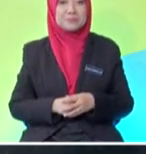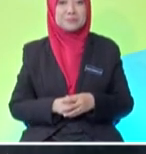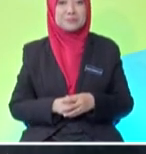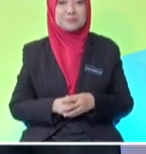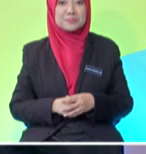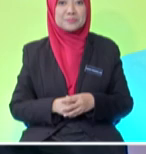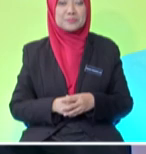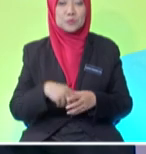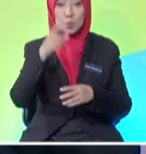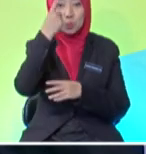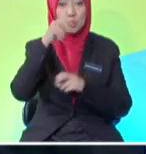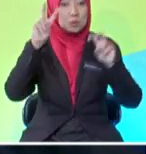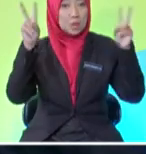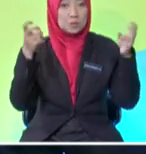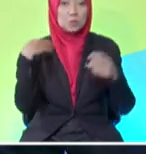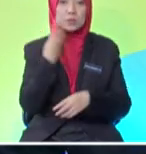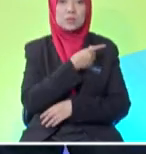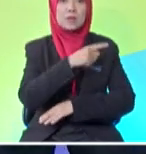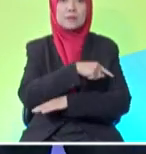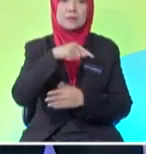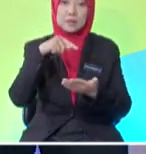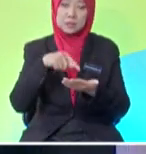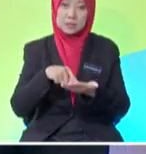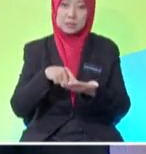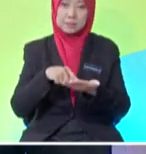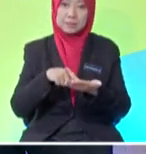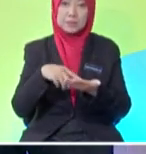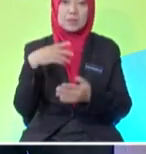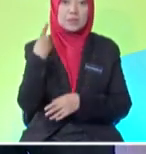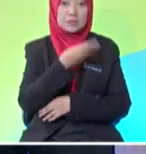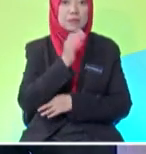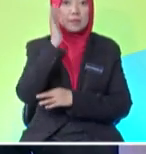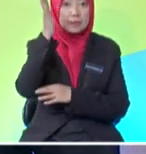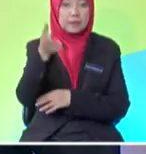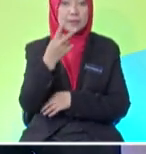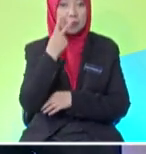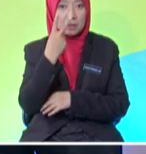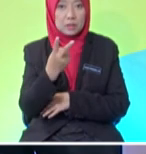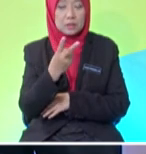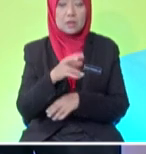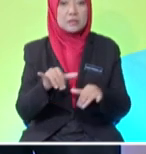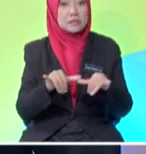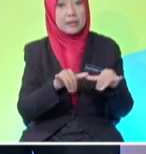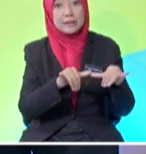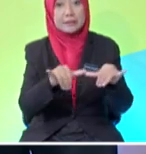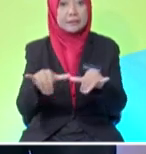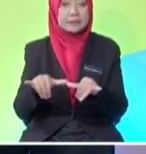baik untuk tajuk kita pada hari ini yang mana kita akan melihat ya kandungan